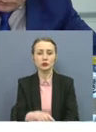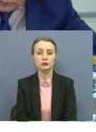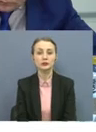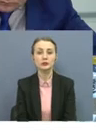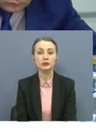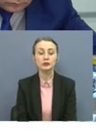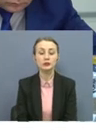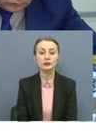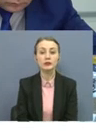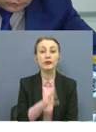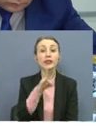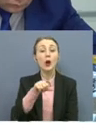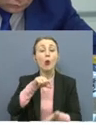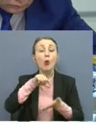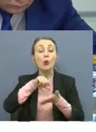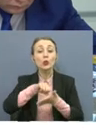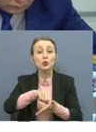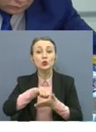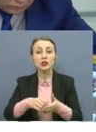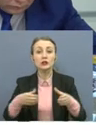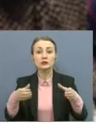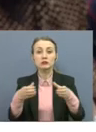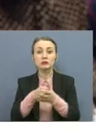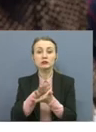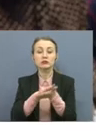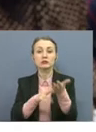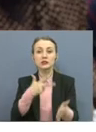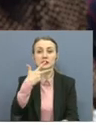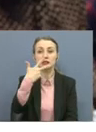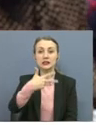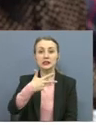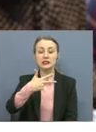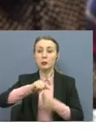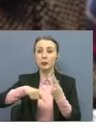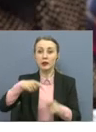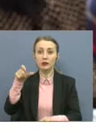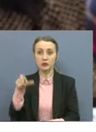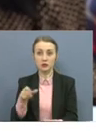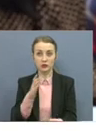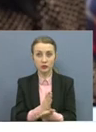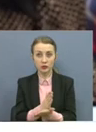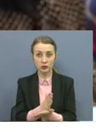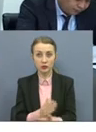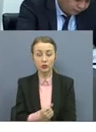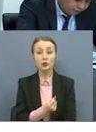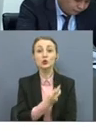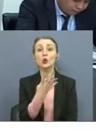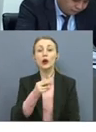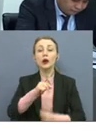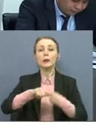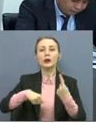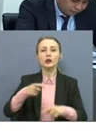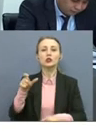іскер азамат құрылысқа шығынданған соң оның құқы қорғалуы тиіс деп санайды. Қала әкімі бұл мәселеде кімнің кінәлі екенін іздегеннен